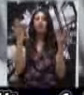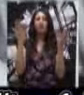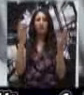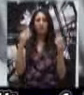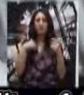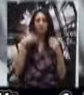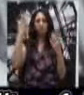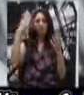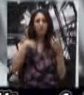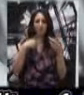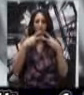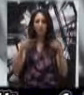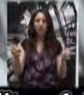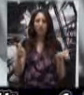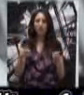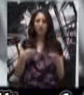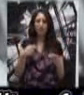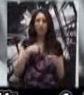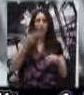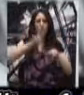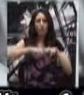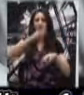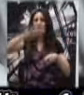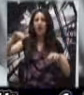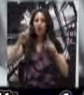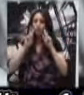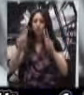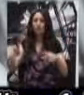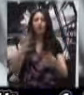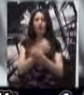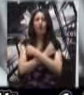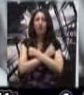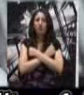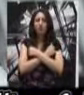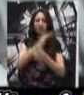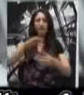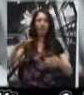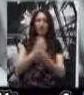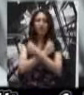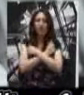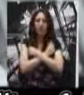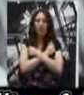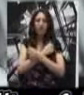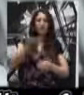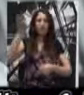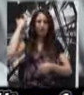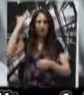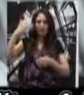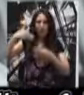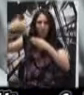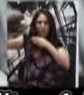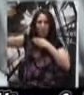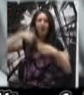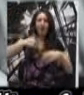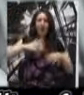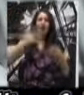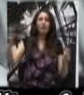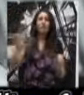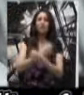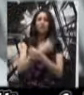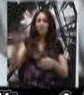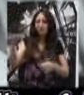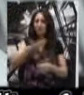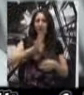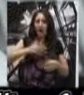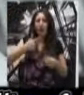مخرج المعروف للكلام وارجع لعيالي تاني اخدهم في حقهم اعوضهم بالسنان اللي نسيتهم وما لسه محتاجه